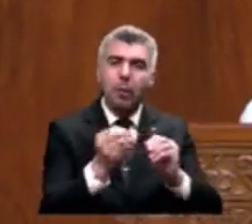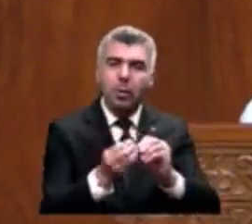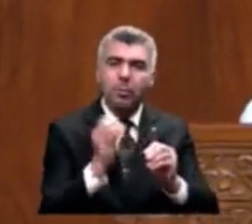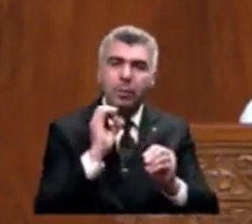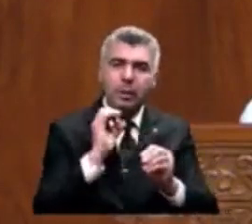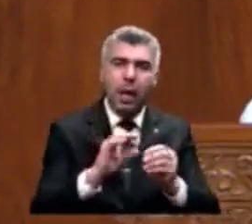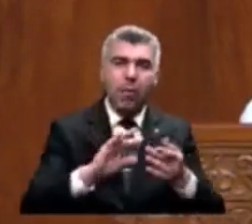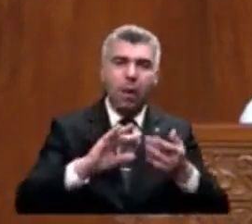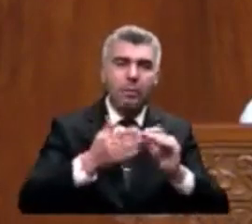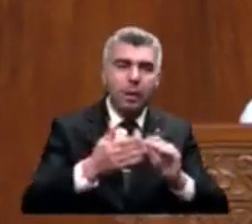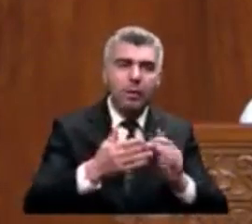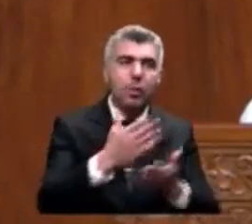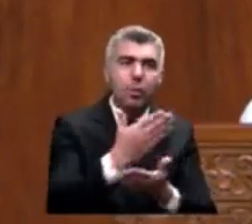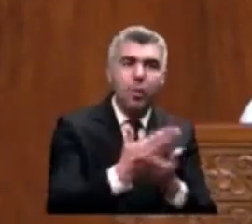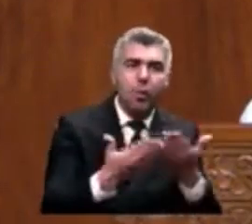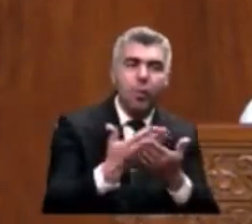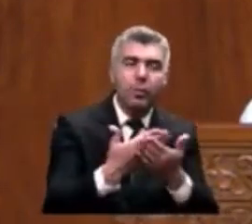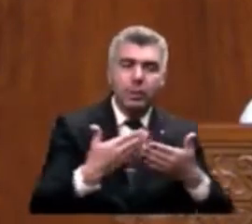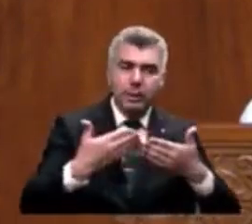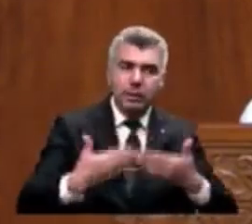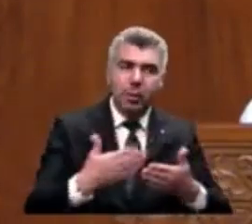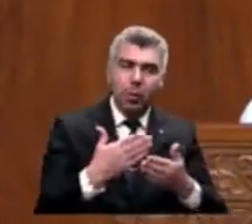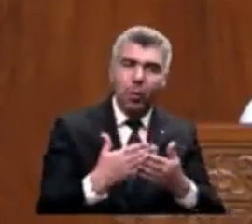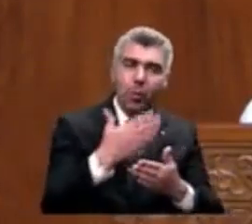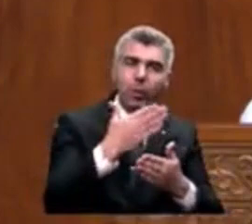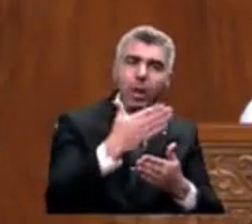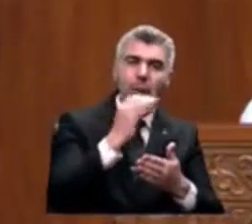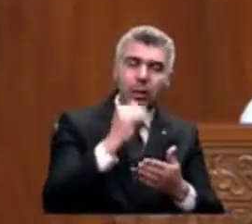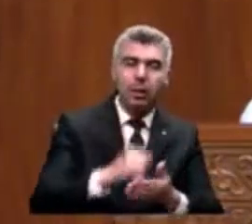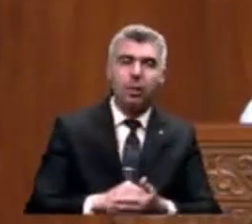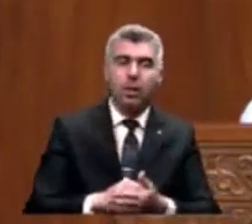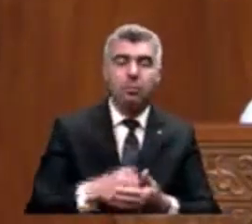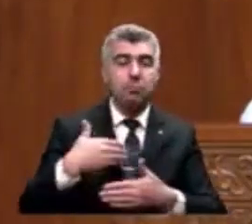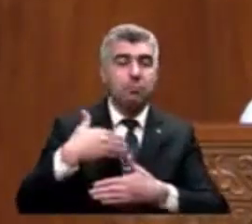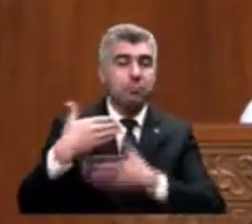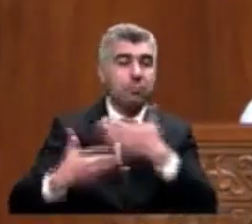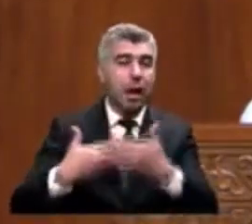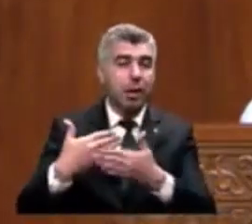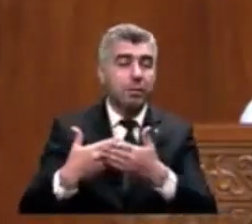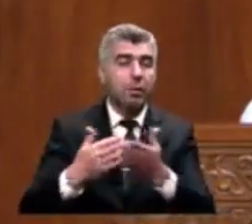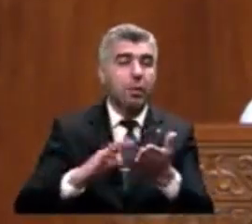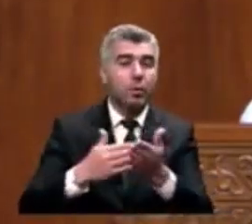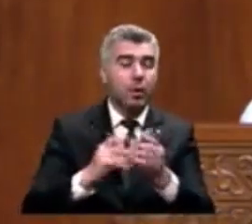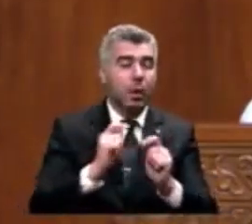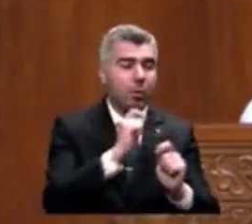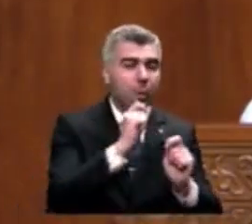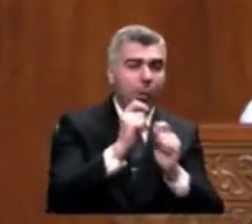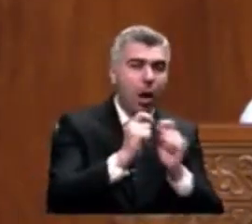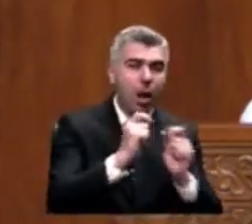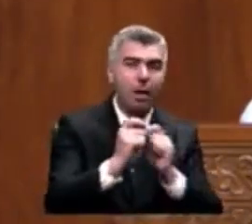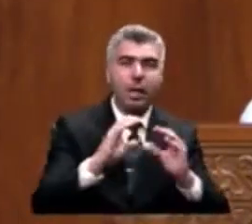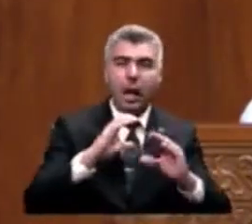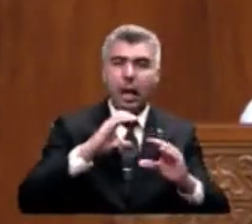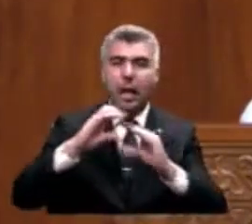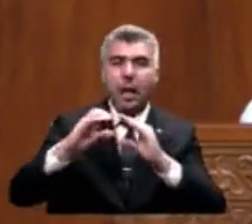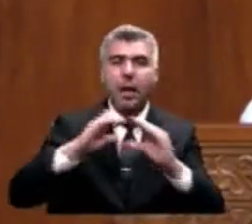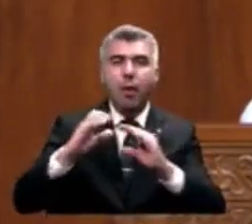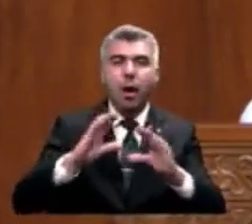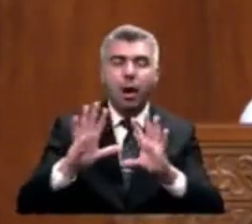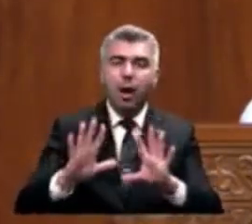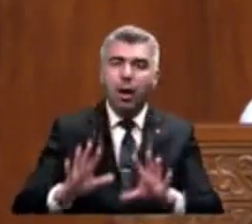الراهنة والمستقبلية. وبعد مسار طويل من النقاش والحوار